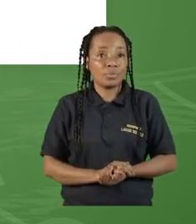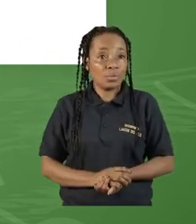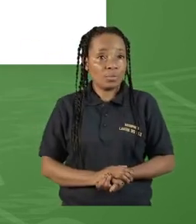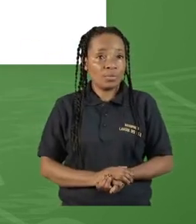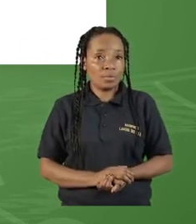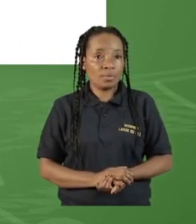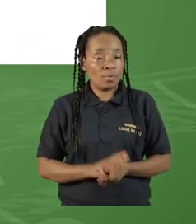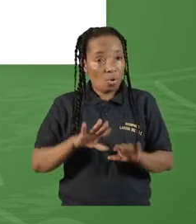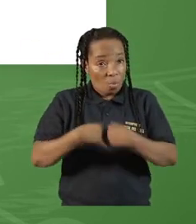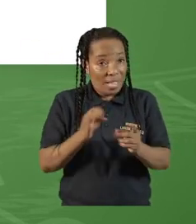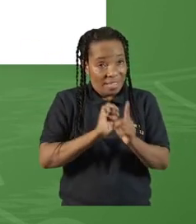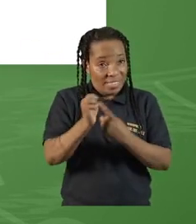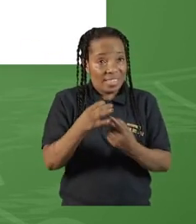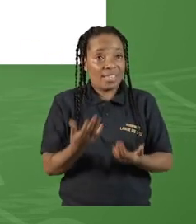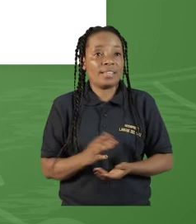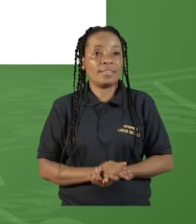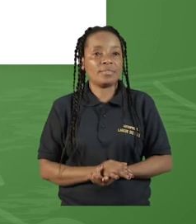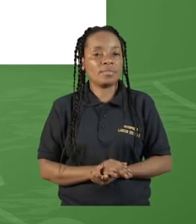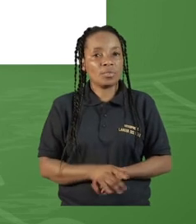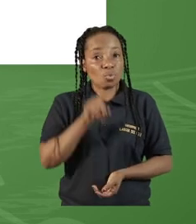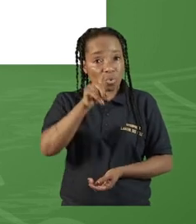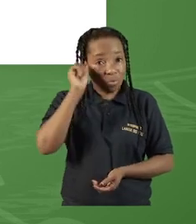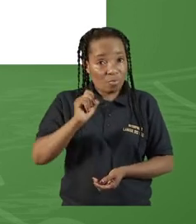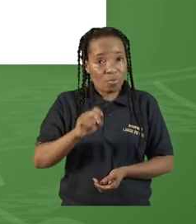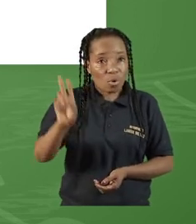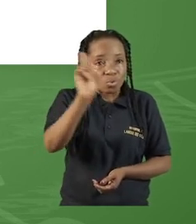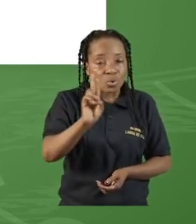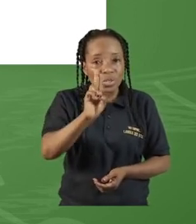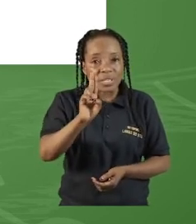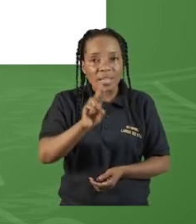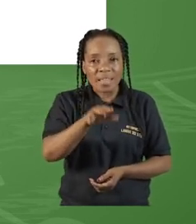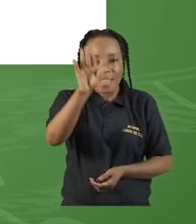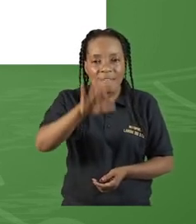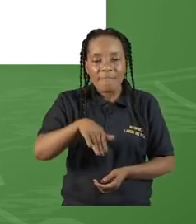formation de la rouille, on utilise le vernis,